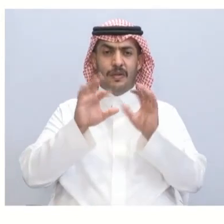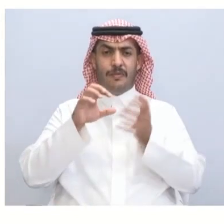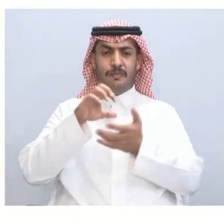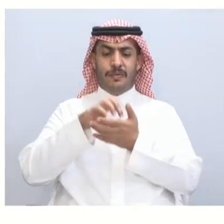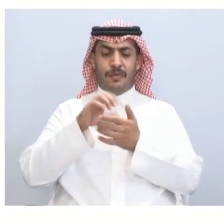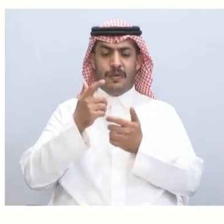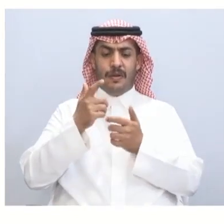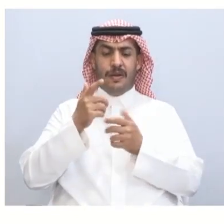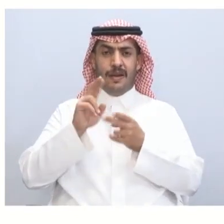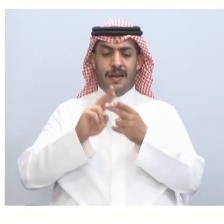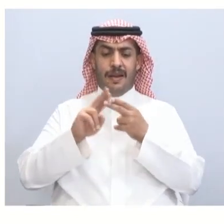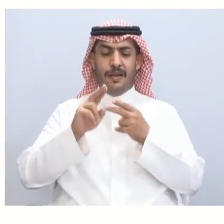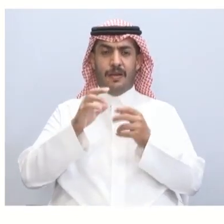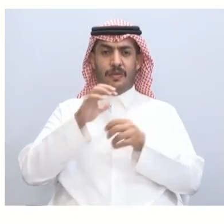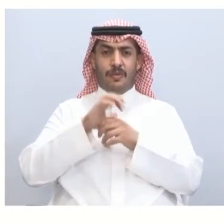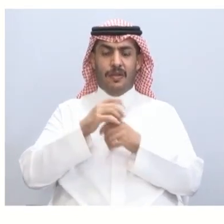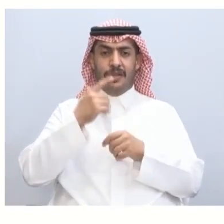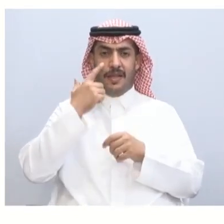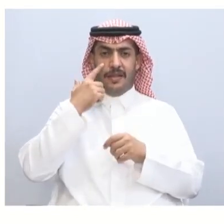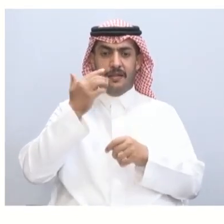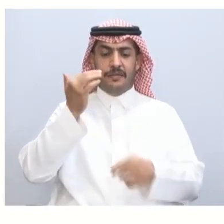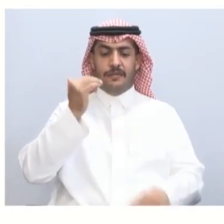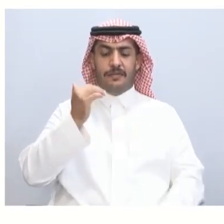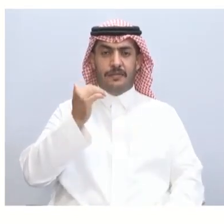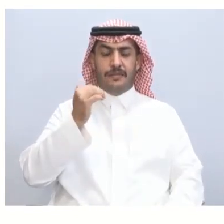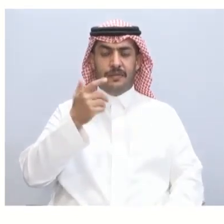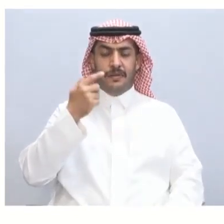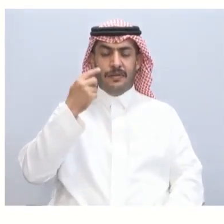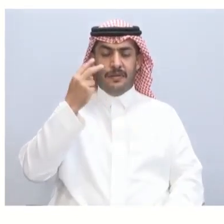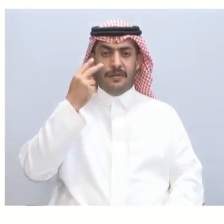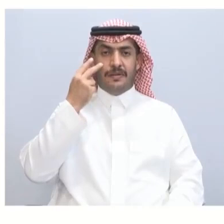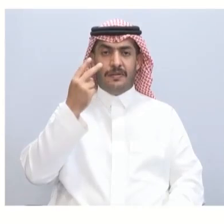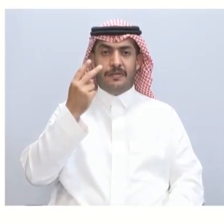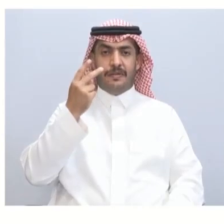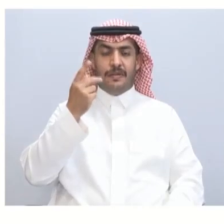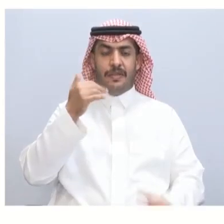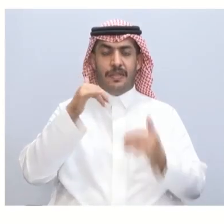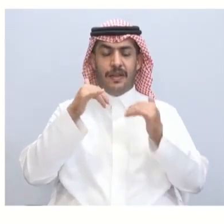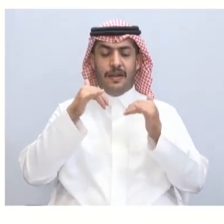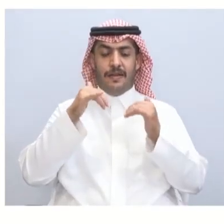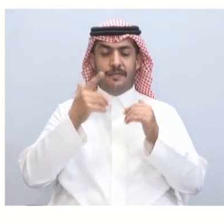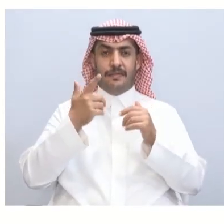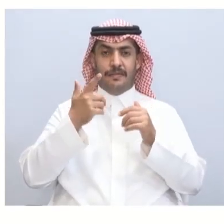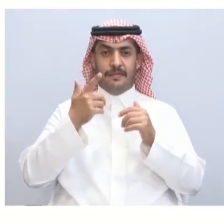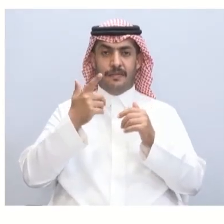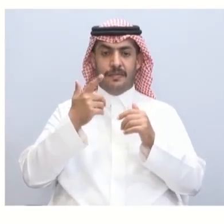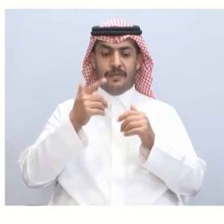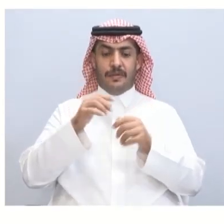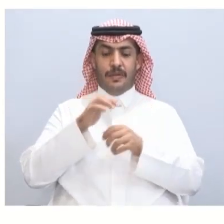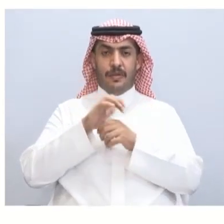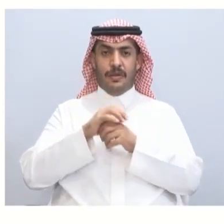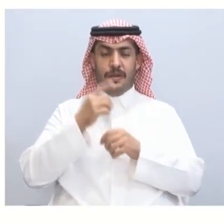مصادر الضغوط الحياتيه ثالثا ان استعرض طرق التعامل مع